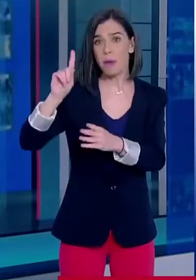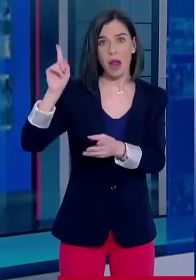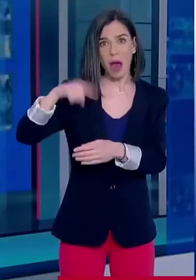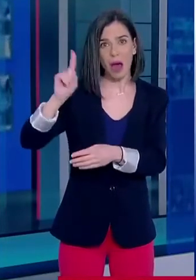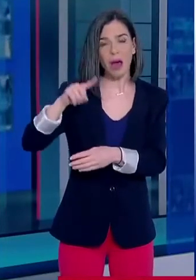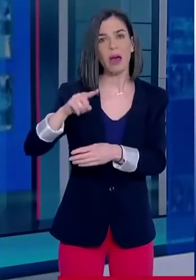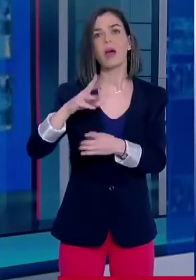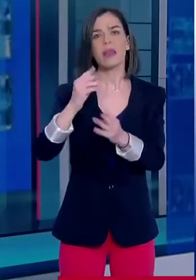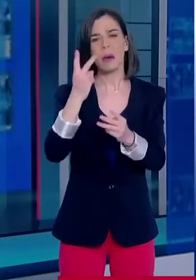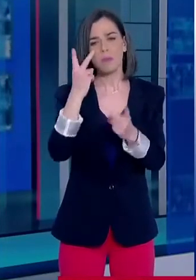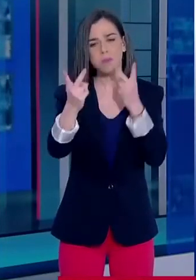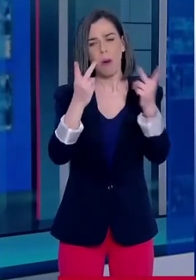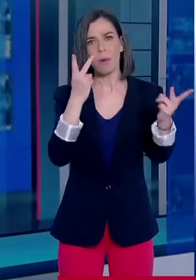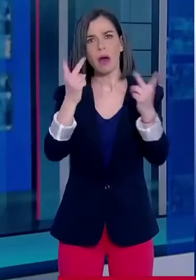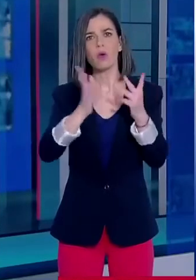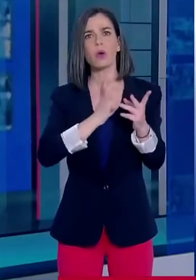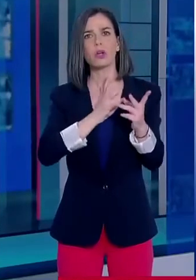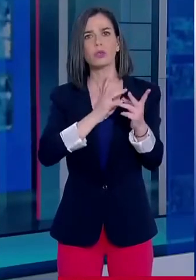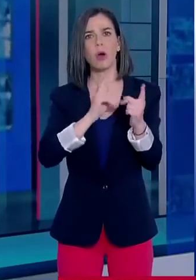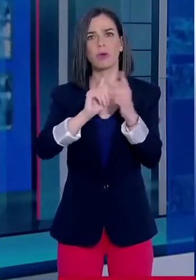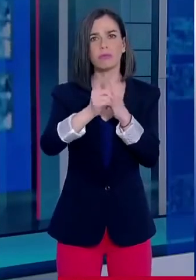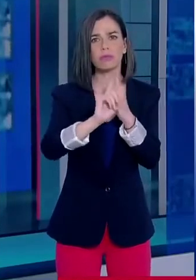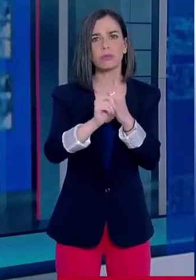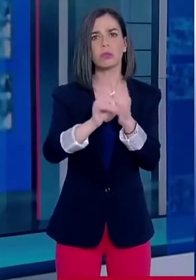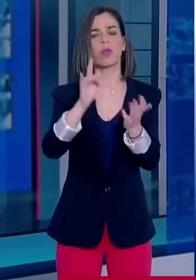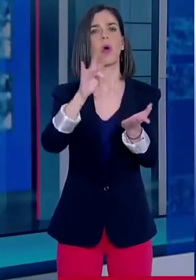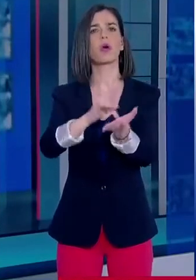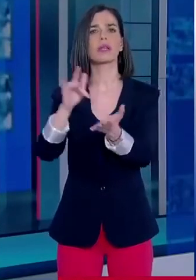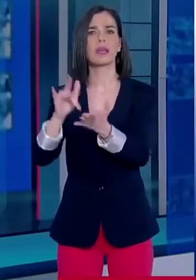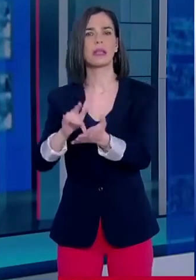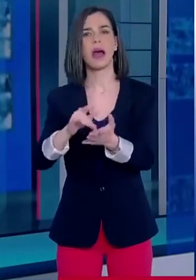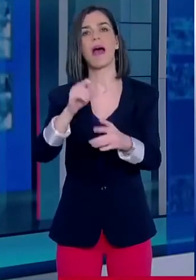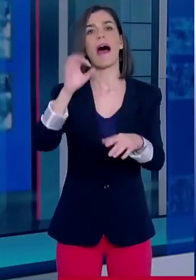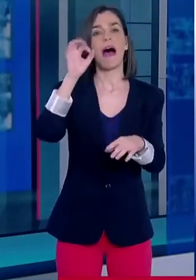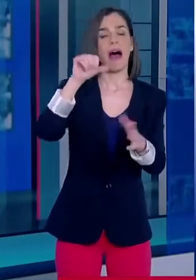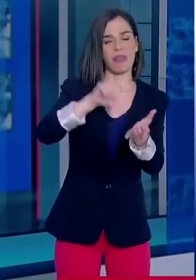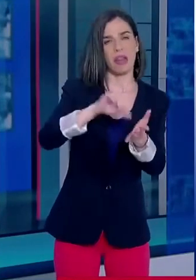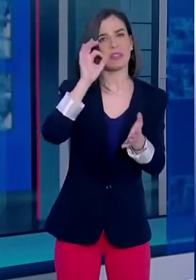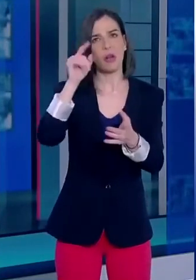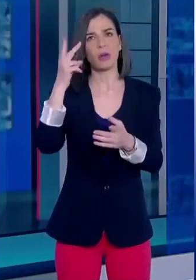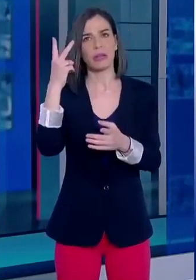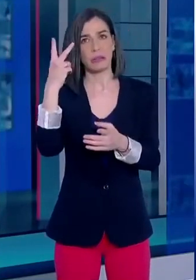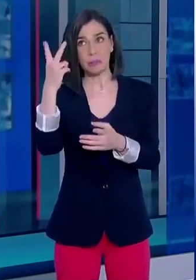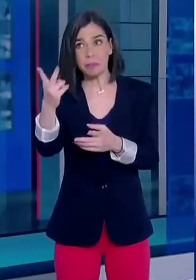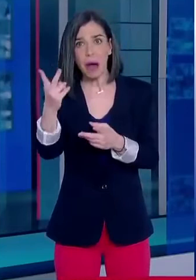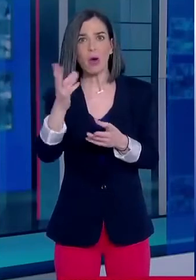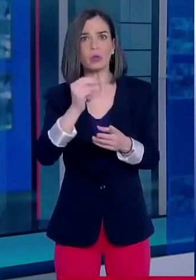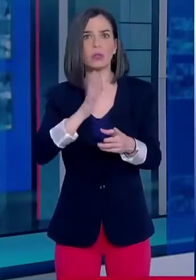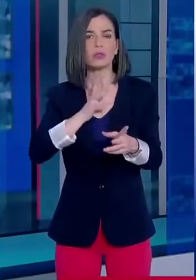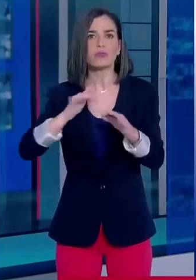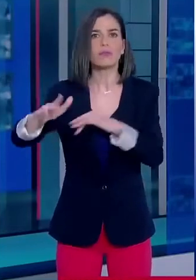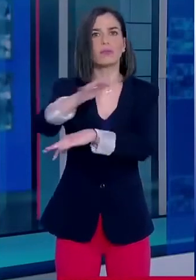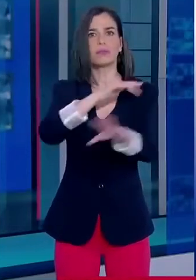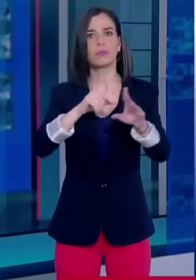μεγάλος αριθμός άσκοπων μετακινήσεων, ειδικά στα δύο μητροπολιτικά κέντρα, στην Αθήνα και στη Θεσσαλονίκη. Θέλω ξανά να τονίσω ότι τα μέτρα αυτά